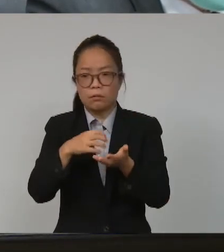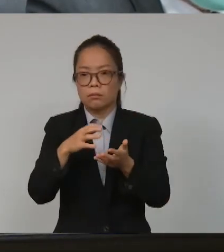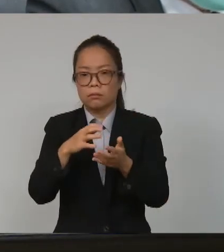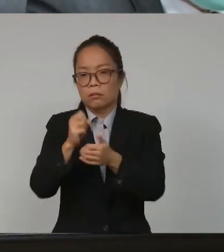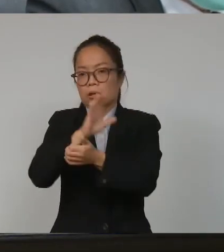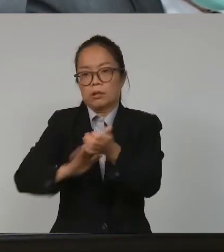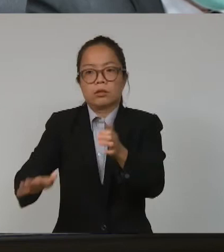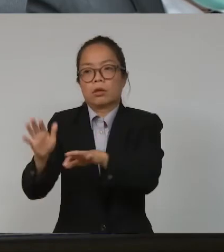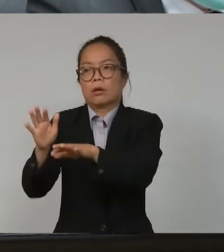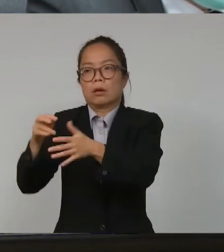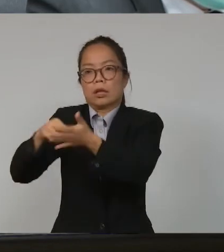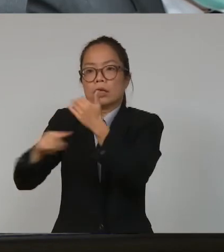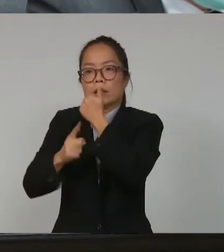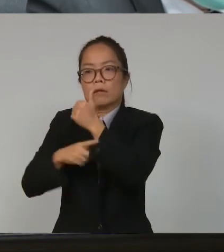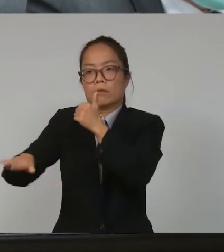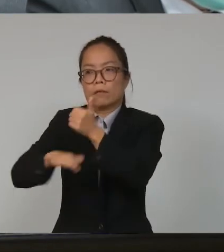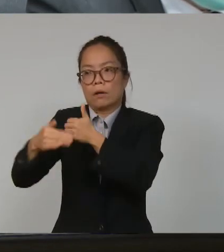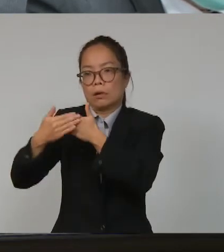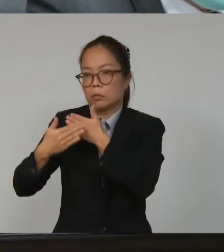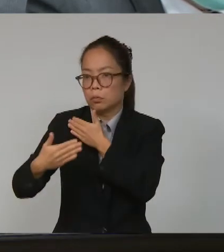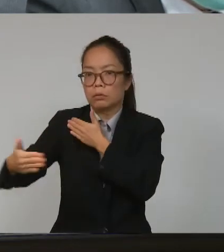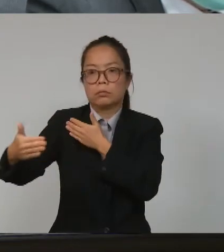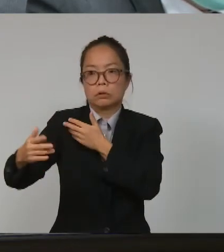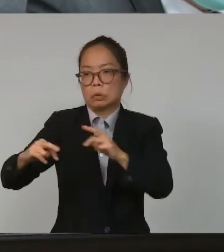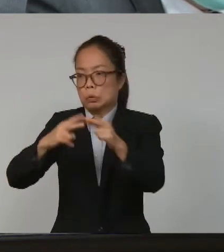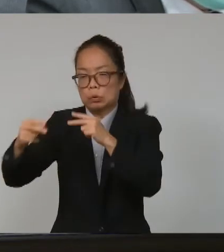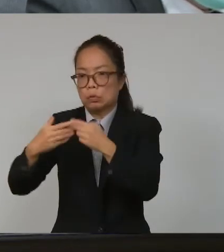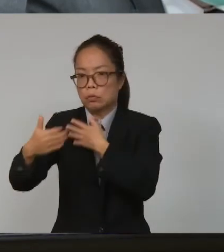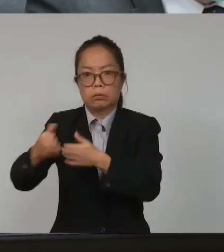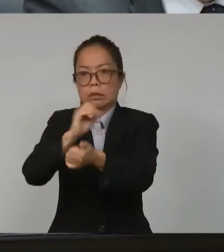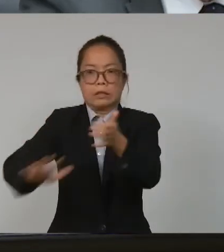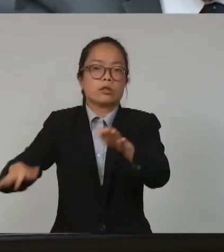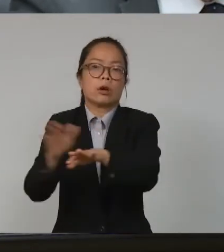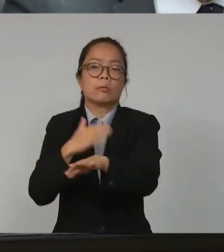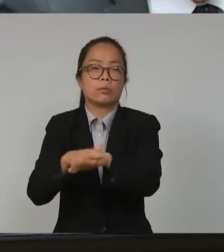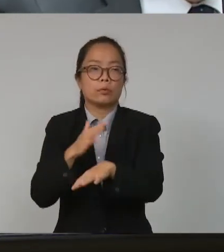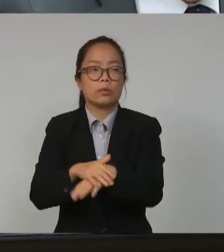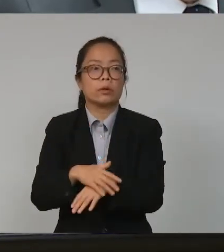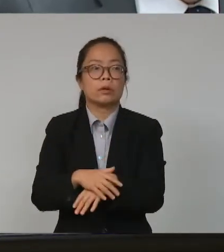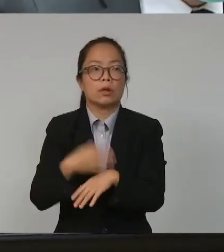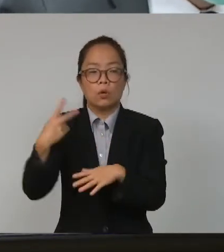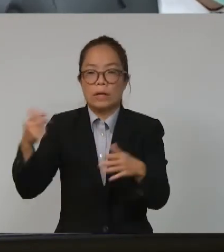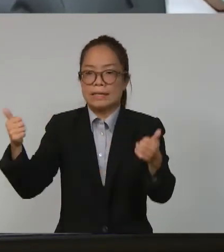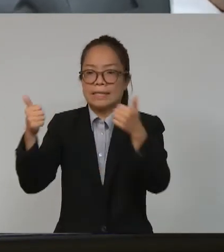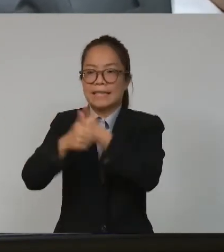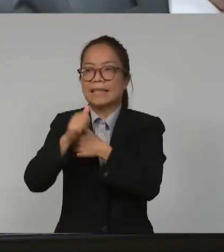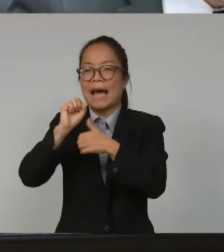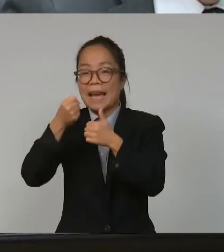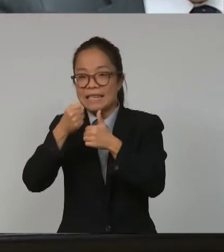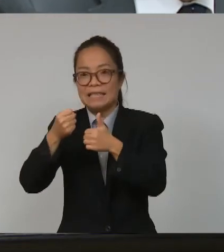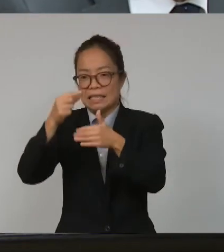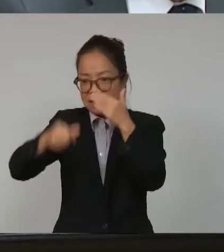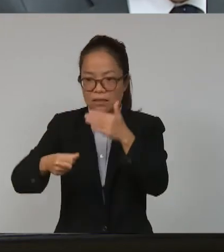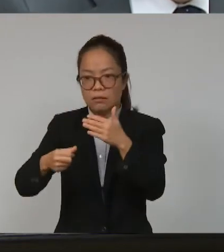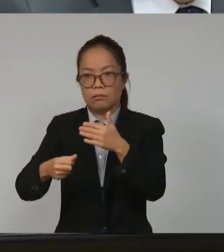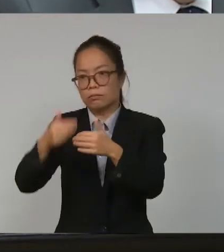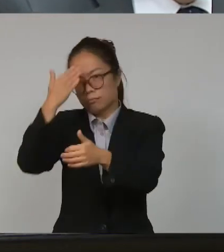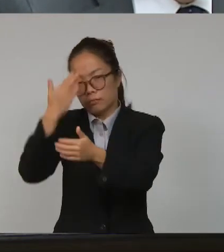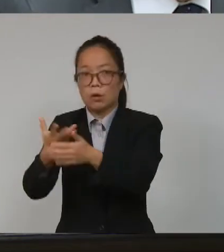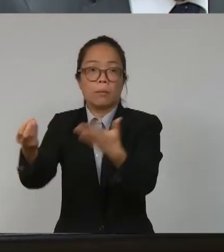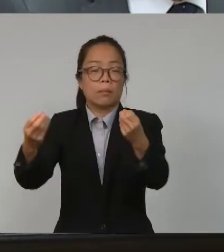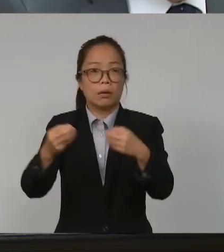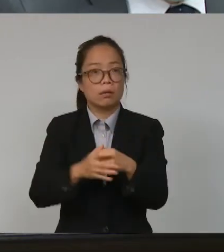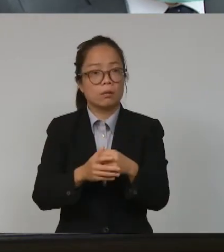影响到这个立法的一个修正的过程，也没有影响到代议制度的。这个进行了，所以我个人还是认为